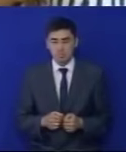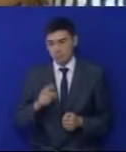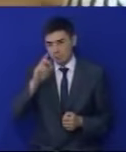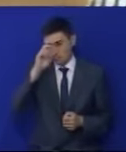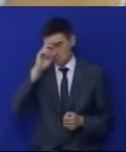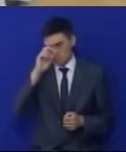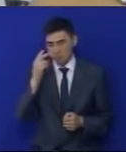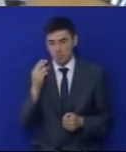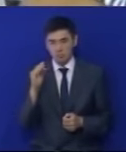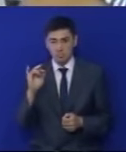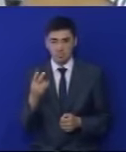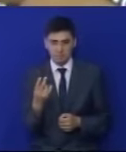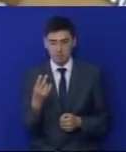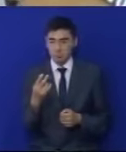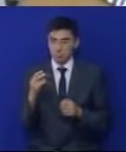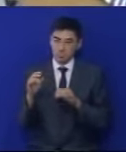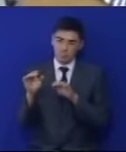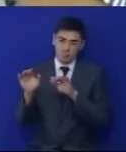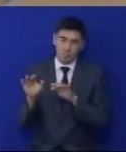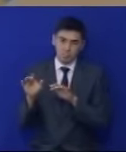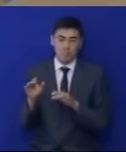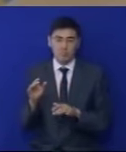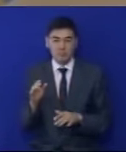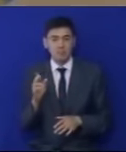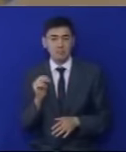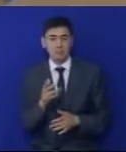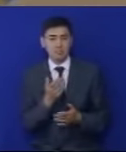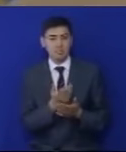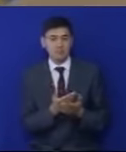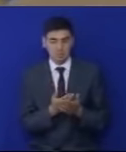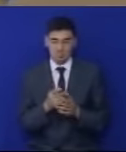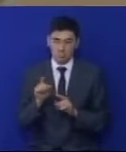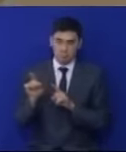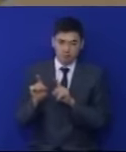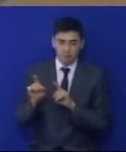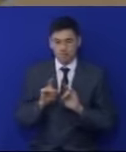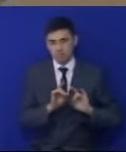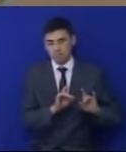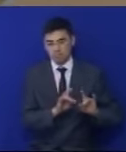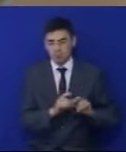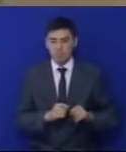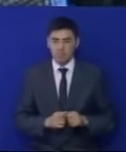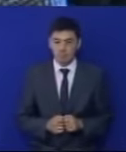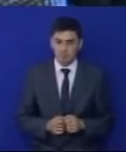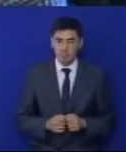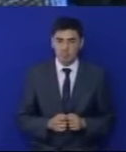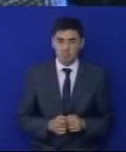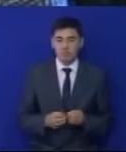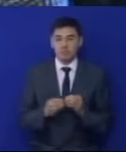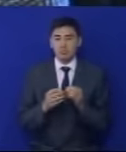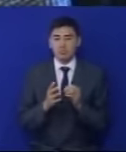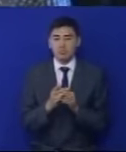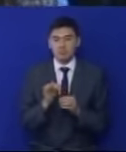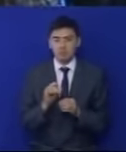мемлекеттік қызметті электрондық үлгіде қалай пайдалануға болатындығын айтып көрсетіп береді. Маусымның 15-іне бүлдіршіндерді балабақшаға